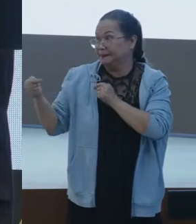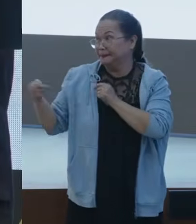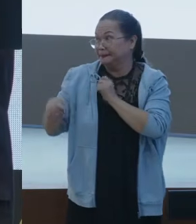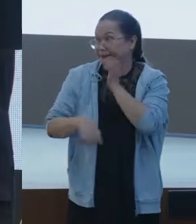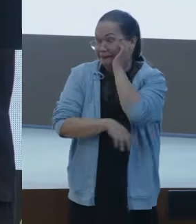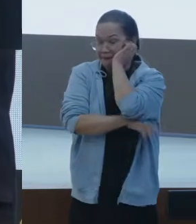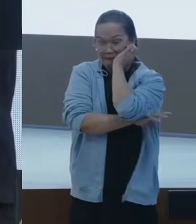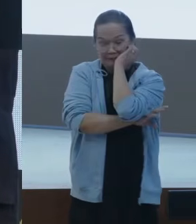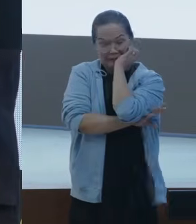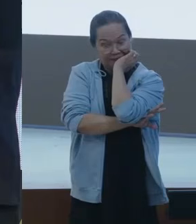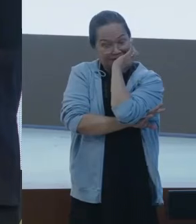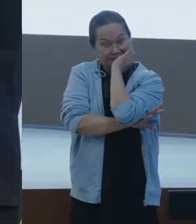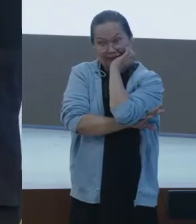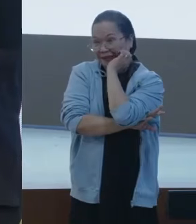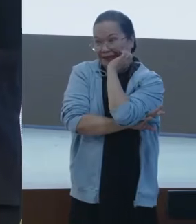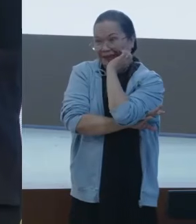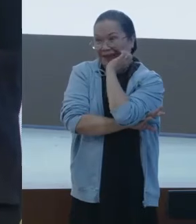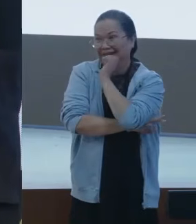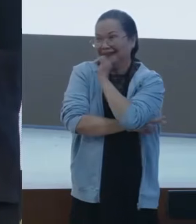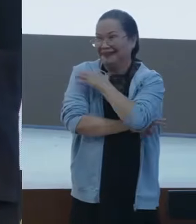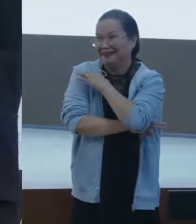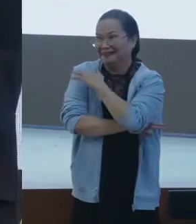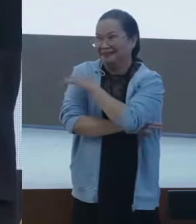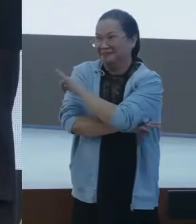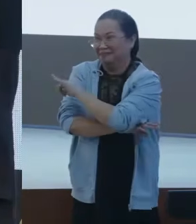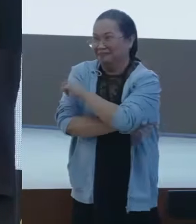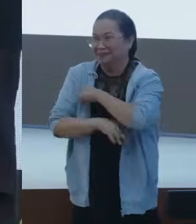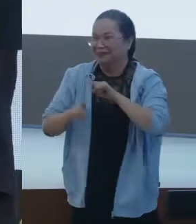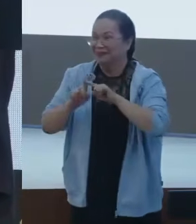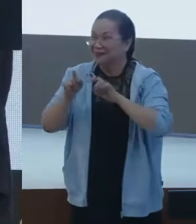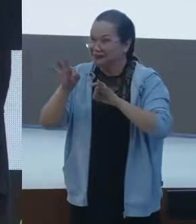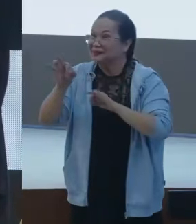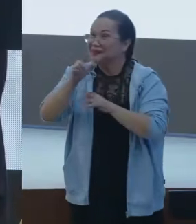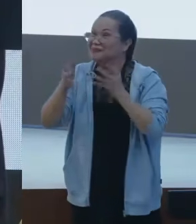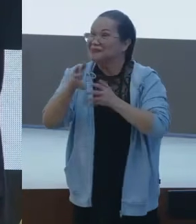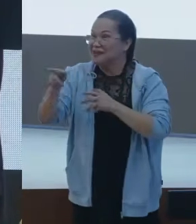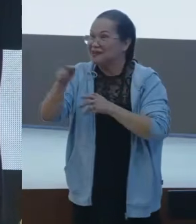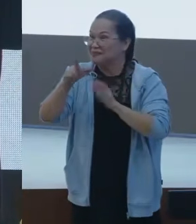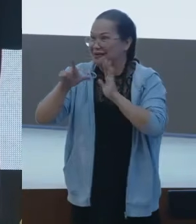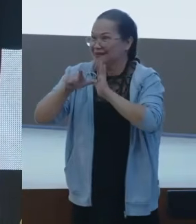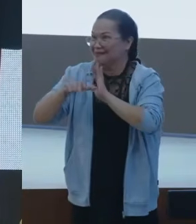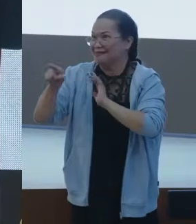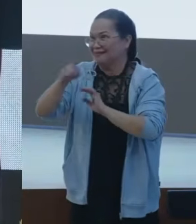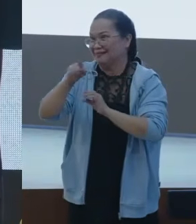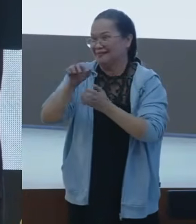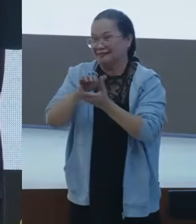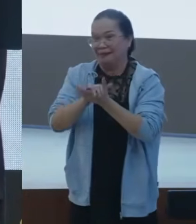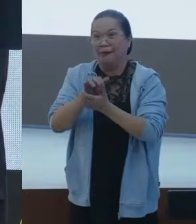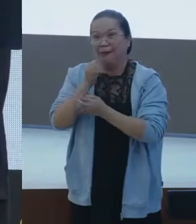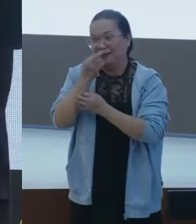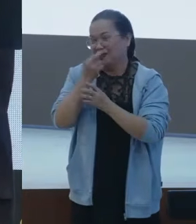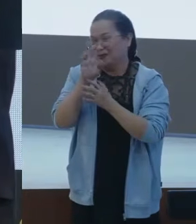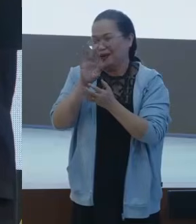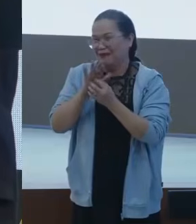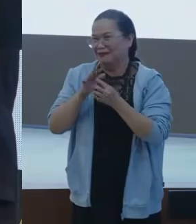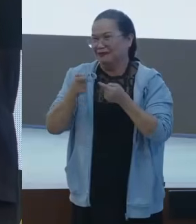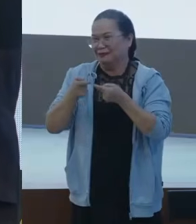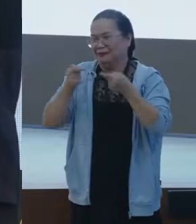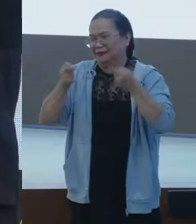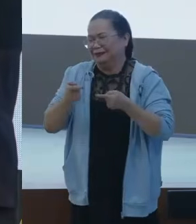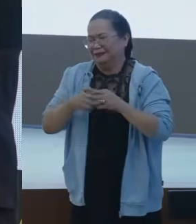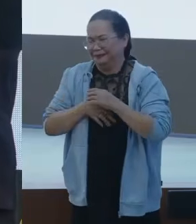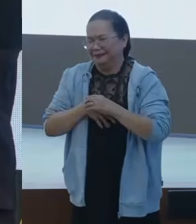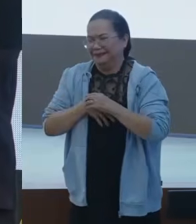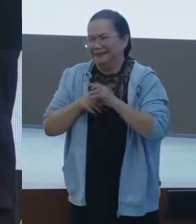Kabarangay, kaopisina, kaklase? O baka mamaya kasama sa bahay, katuwang sa